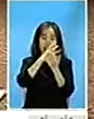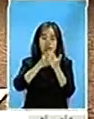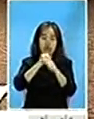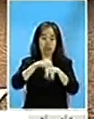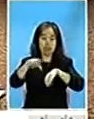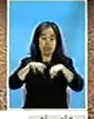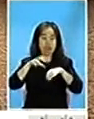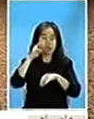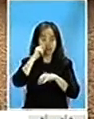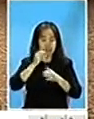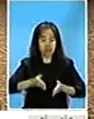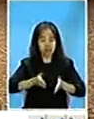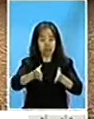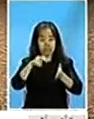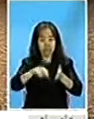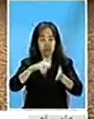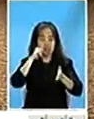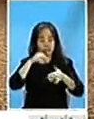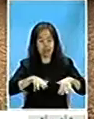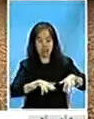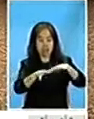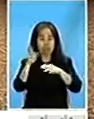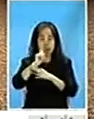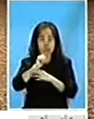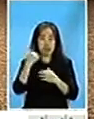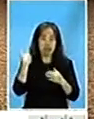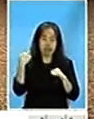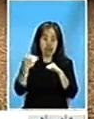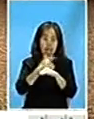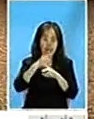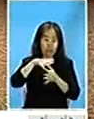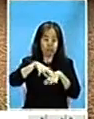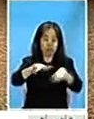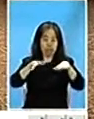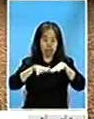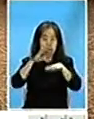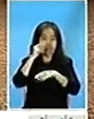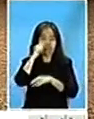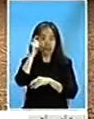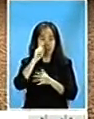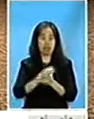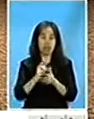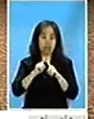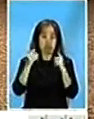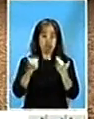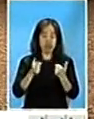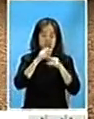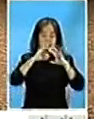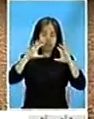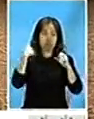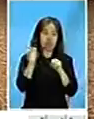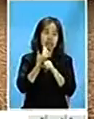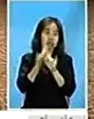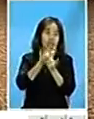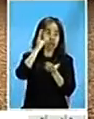ำเนี่ยว่าถนนจะขวางทางน้ำหรือไม่นะคะเส้นทางใดจะได้ระบายน้ำเร็วแต่ปรากฏว่าขณะนี้รัฐบาลก็มีงบกล